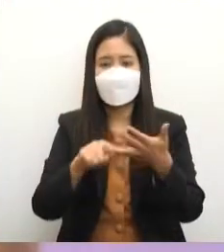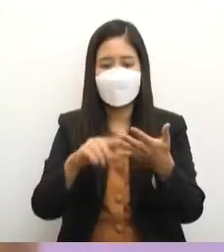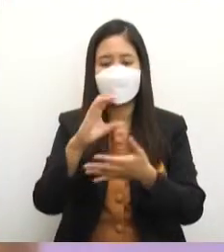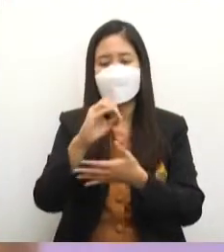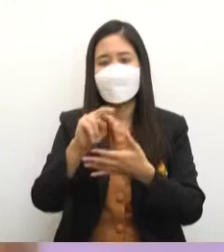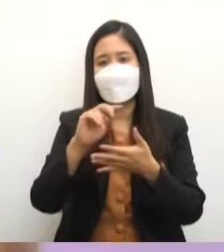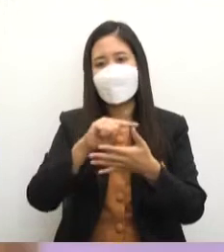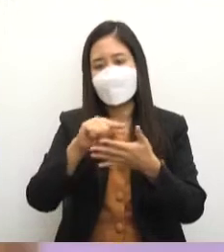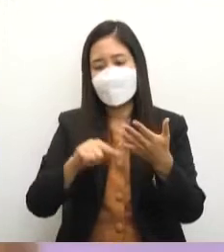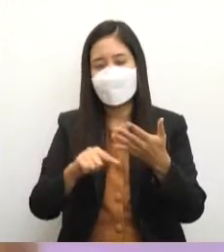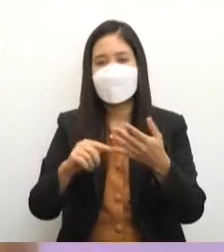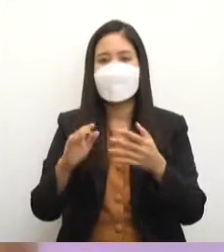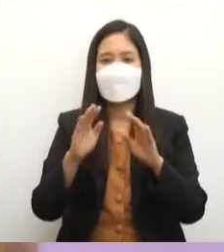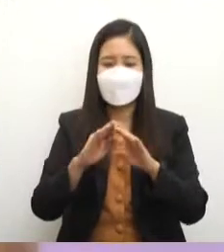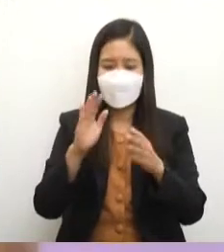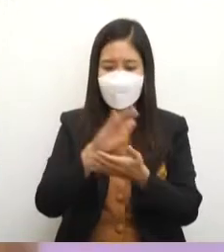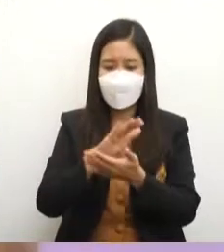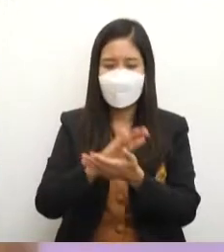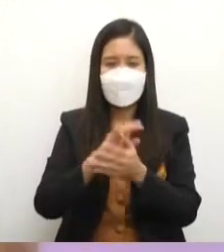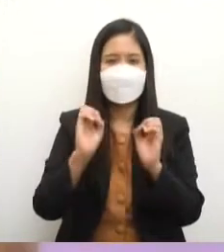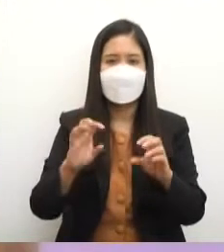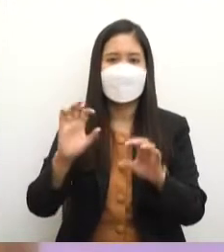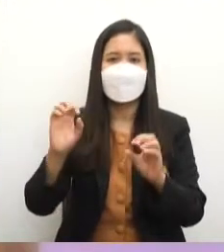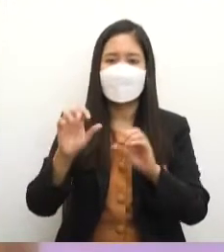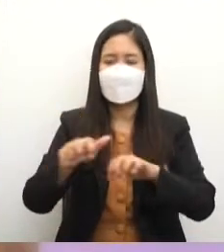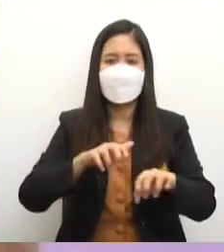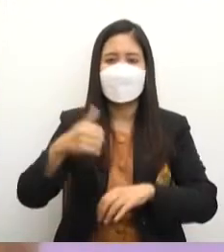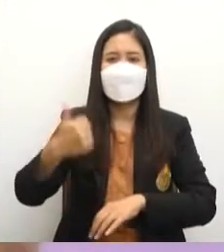ว่าโรงเรียนของเราไม่สามารถจัดกิจกรรมนั้นได้เนื่องจากว่า